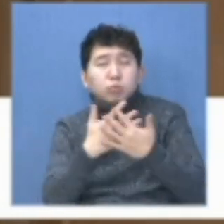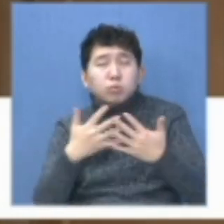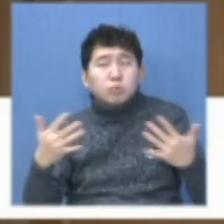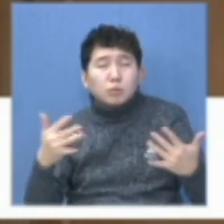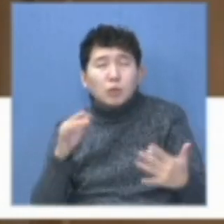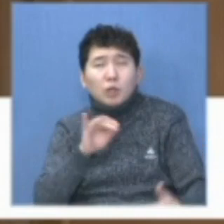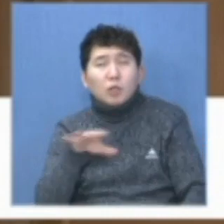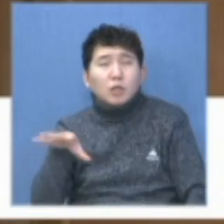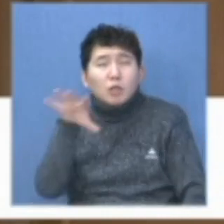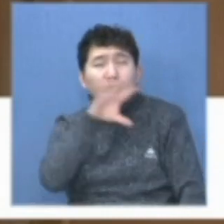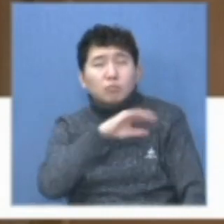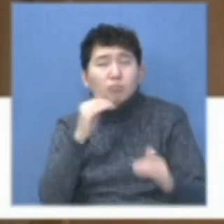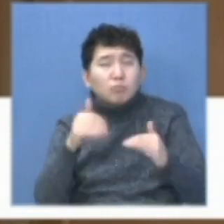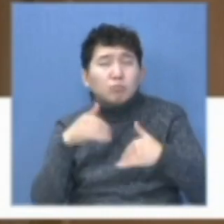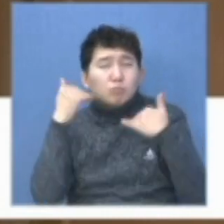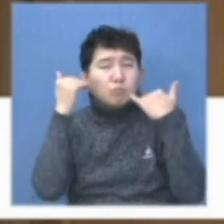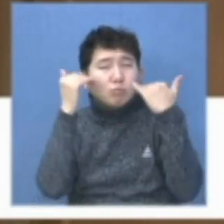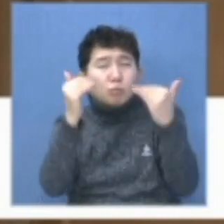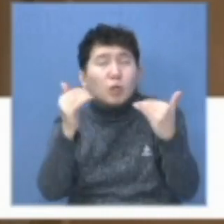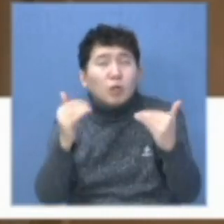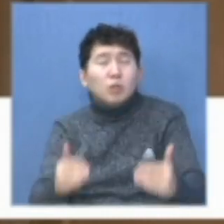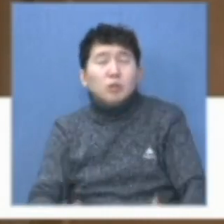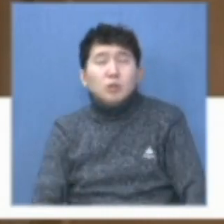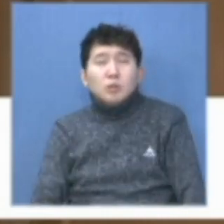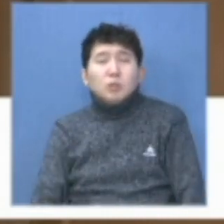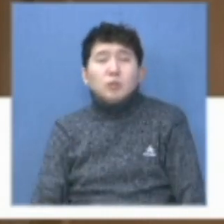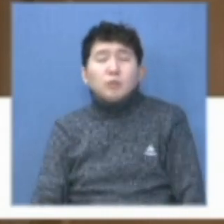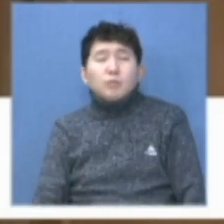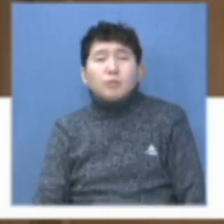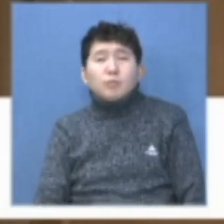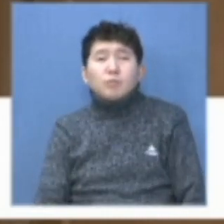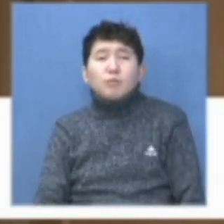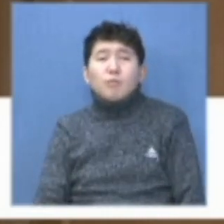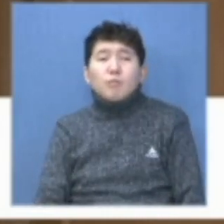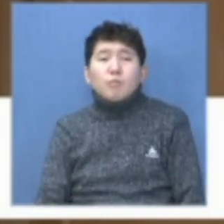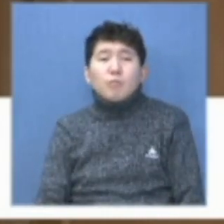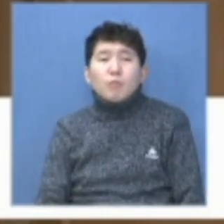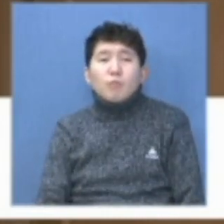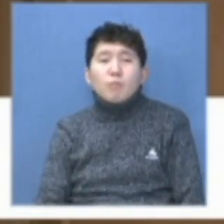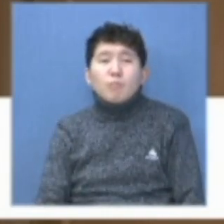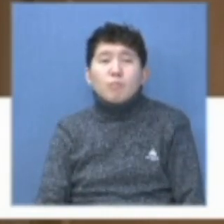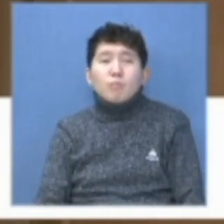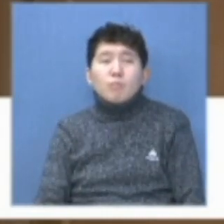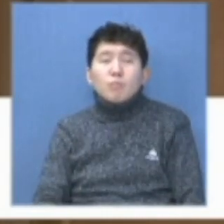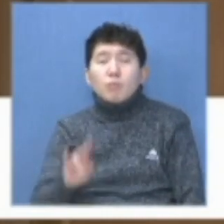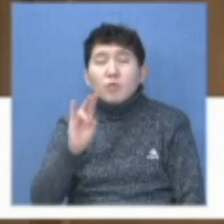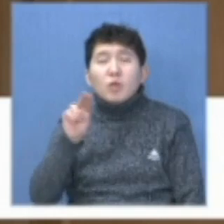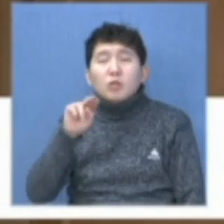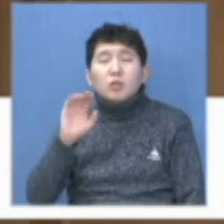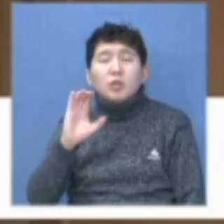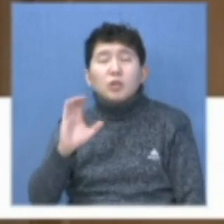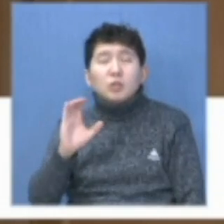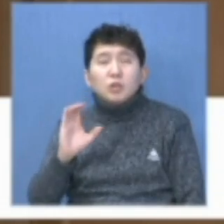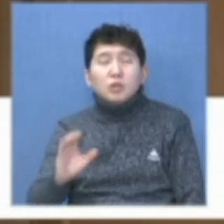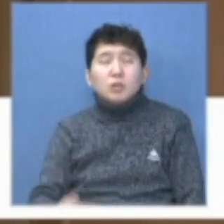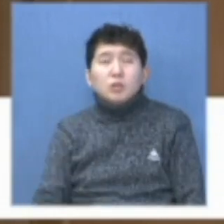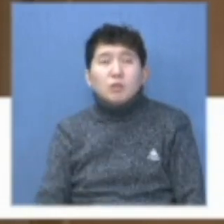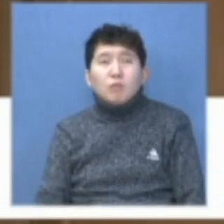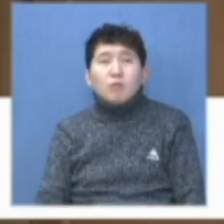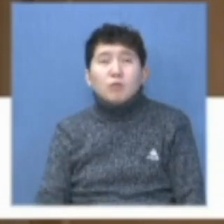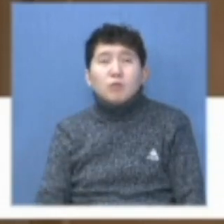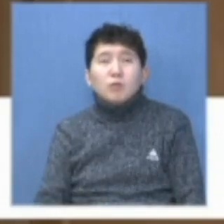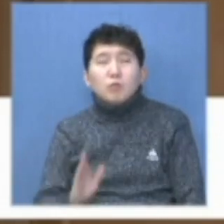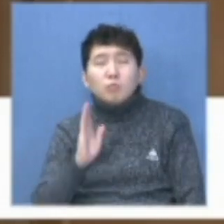все уже как бы выросли. И мы, магазины у дома, попадаем на порог этот НДС и будем являться